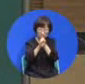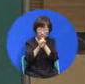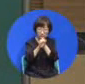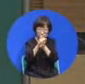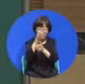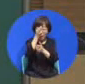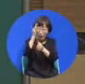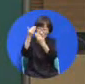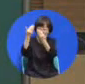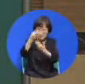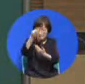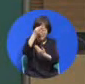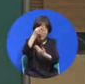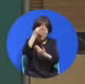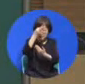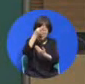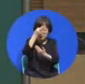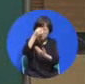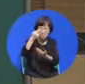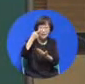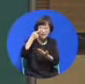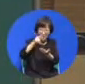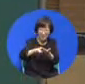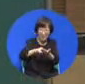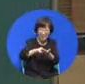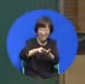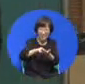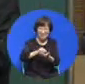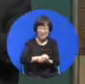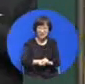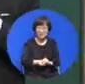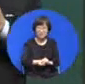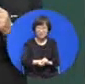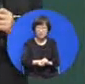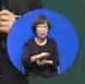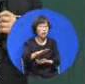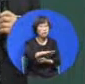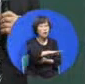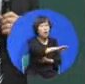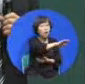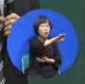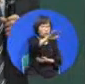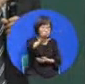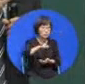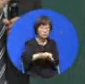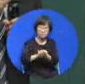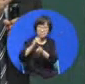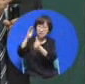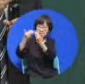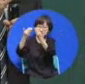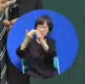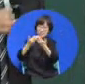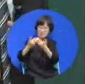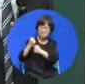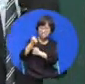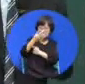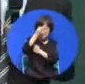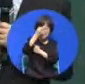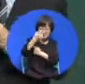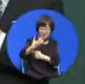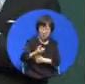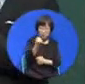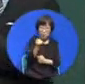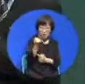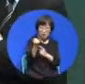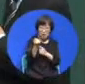on to the covenant and he discovered his talent. 여러분이 이 능력을 체험하면 노예로 가도 괜찮아요. If you experience this power, you'll be all